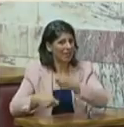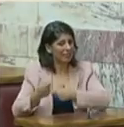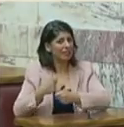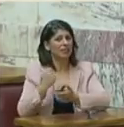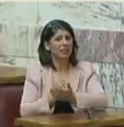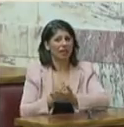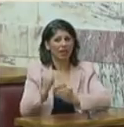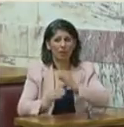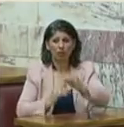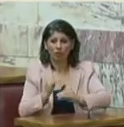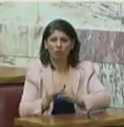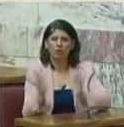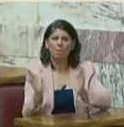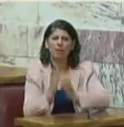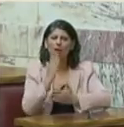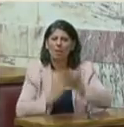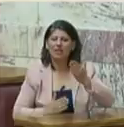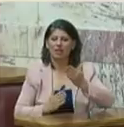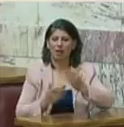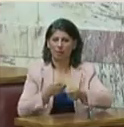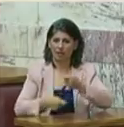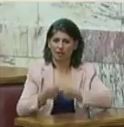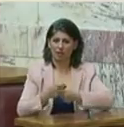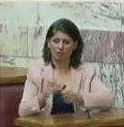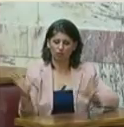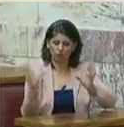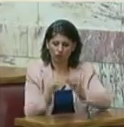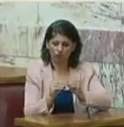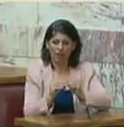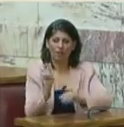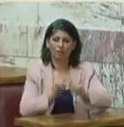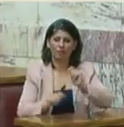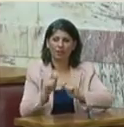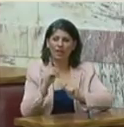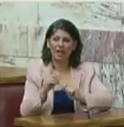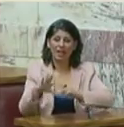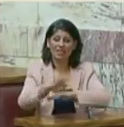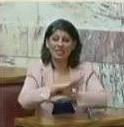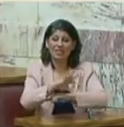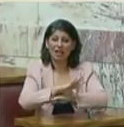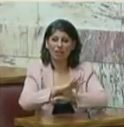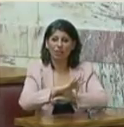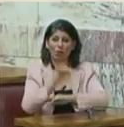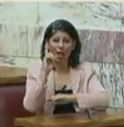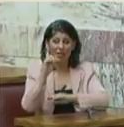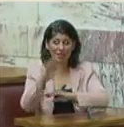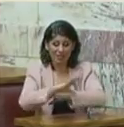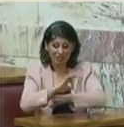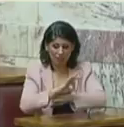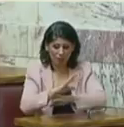χρηματοδότηση των μικρομεσαίων επιχειρήσεων, συγκροτούν ένα συνεκτικό σχέδιο. Ένα σχέδιο κατεύθυνσης των